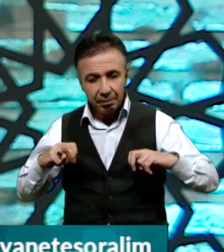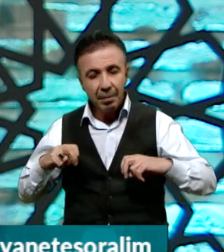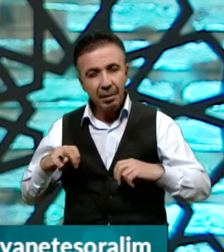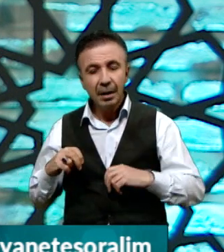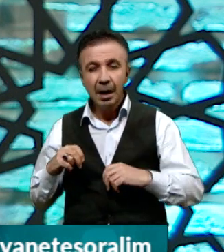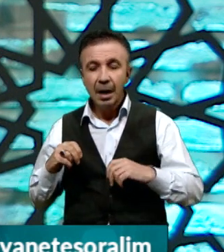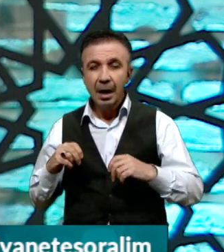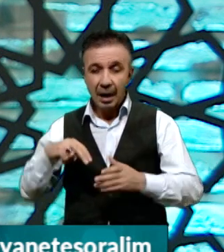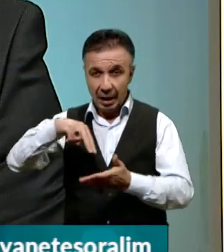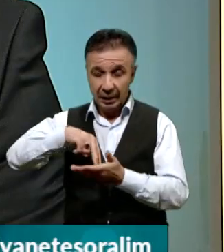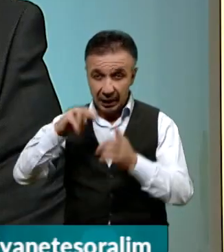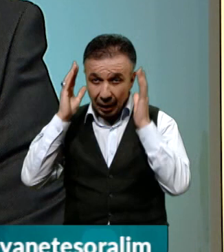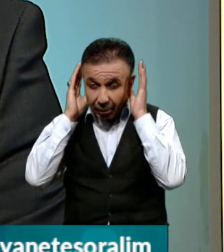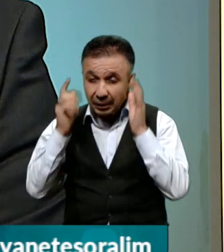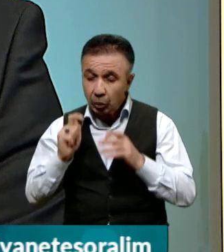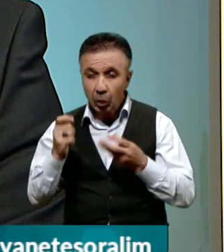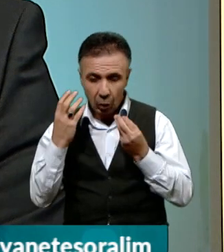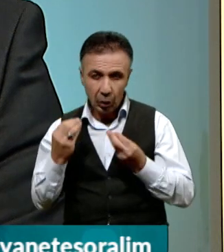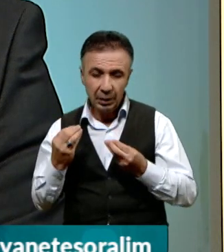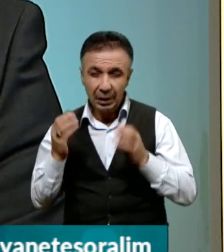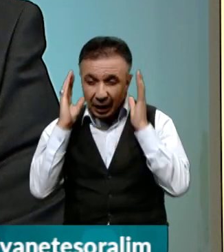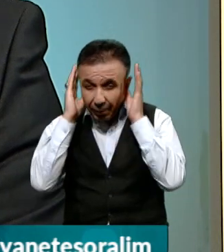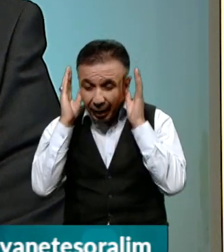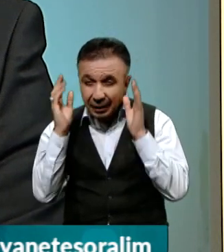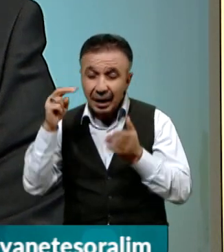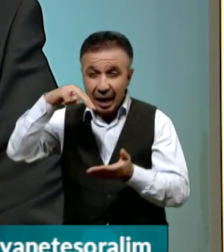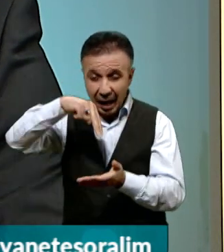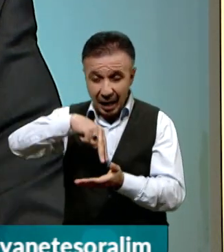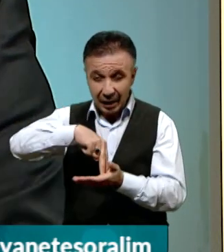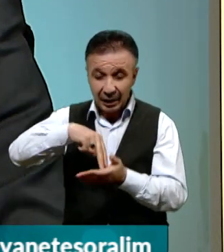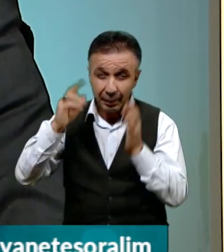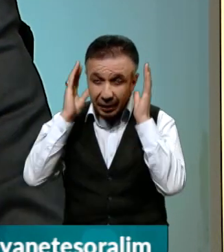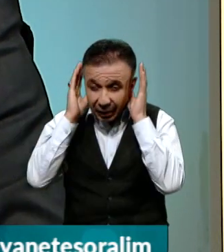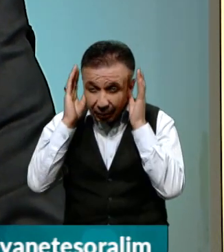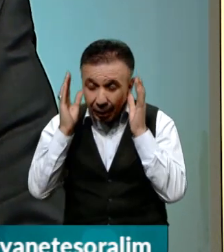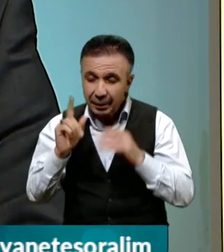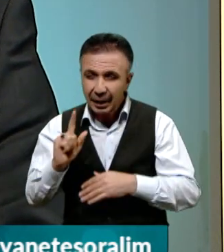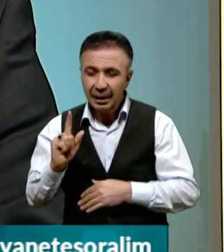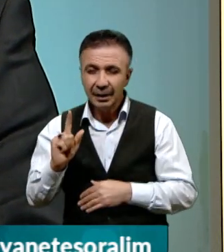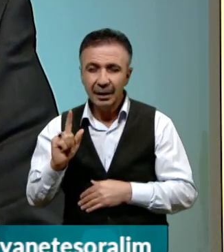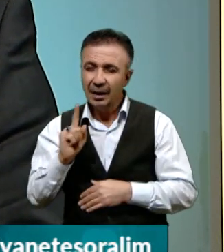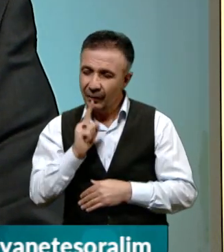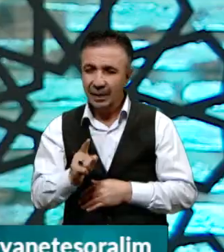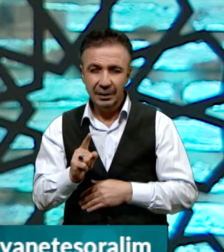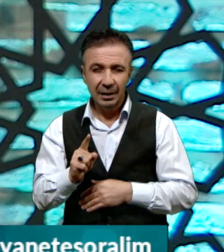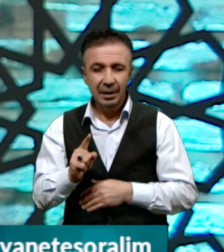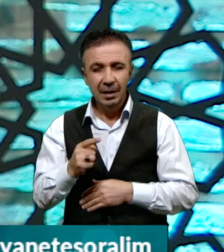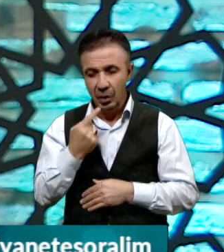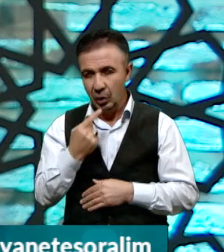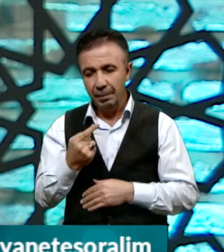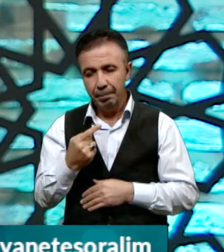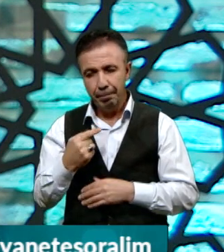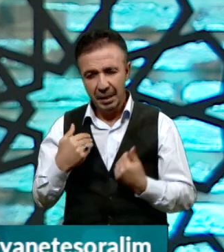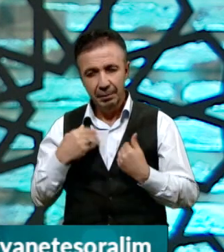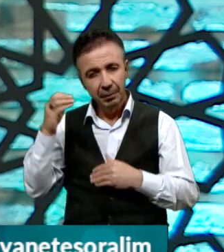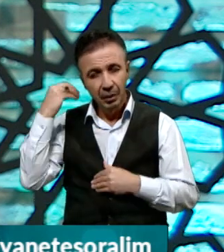durmakta zorlansam da namazları ayakta kılmam gerektiğini, özellikle farzları ayakta kılmam gerektiğini söylediler. Ben de bir hocama